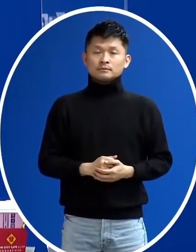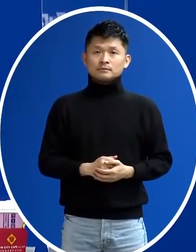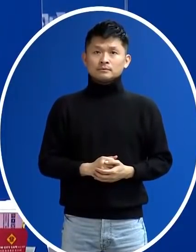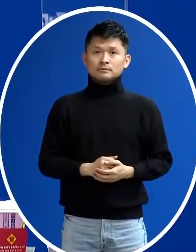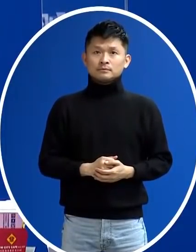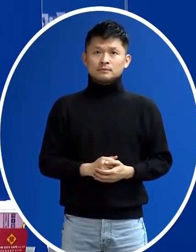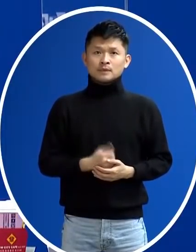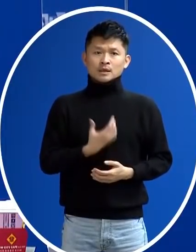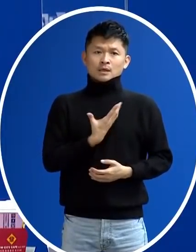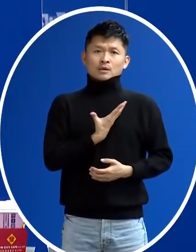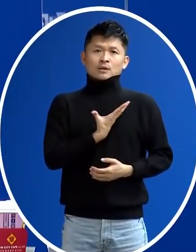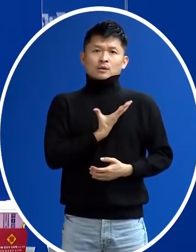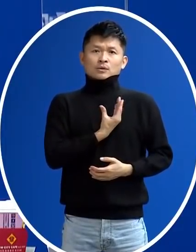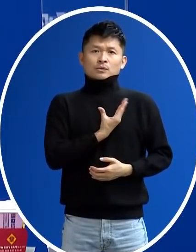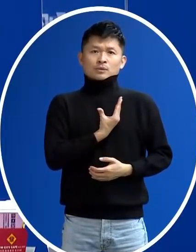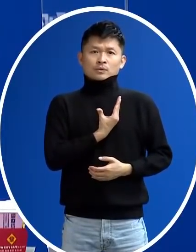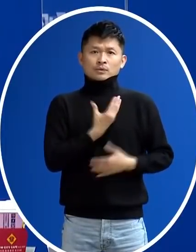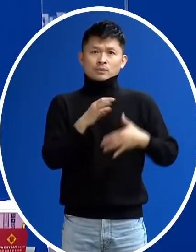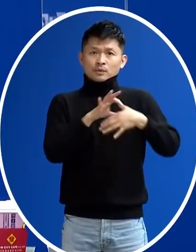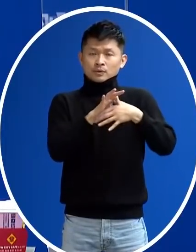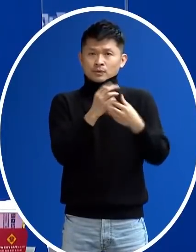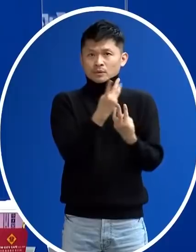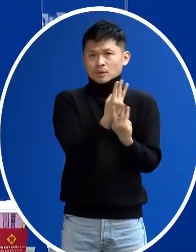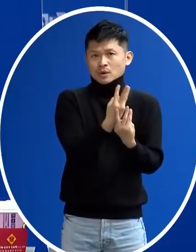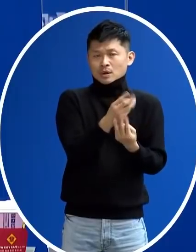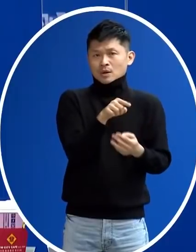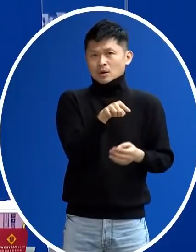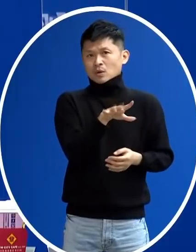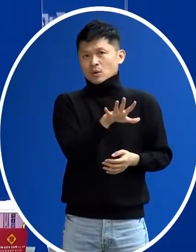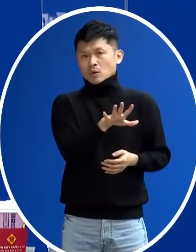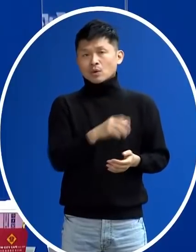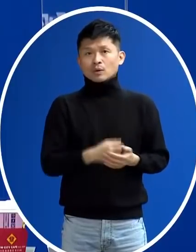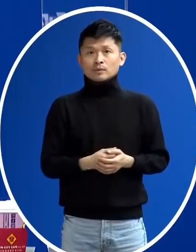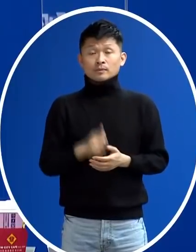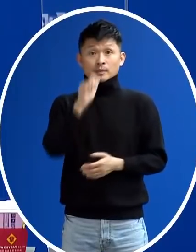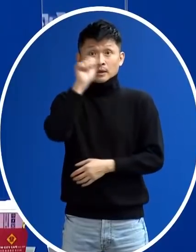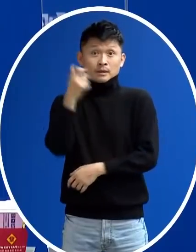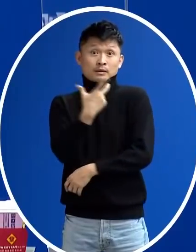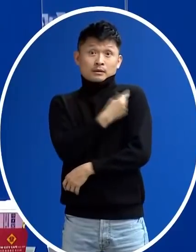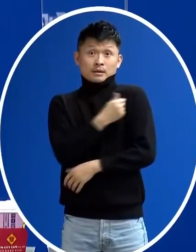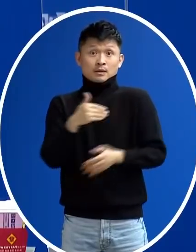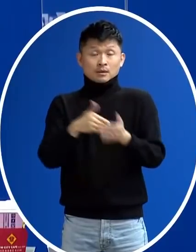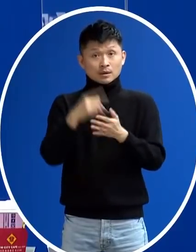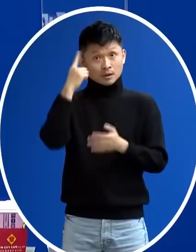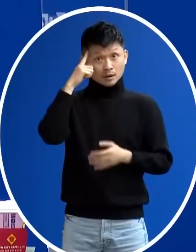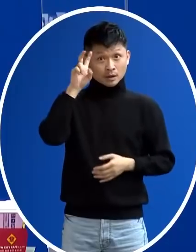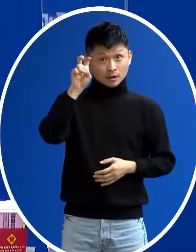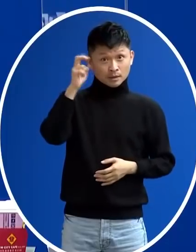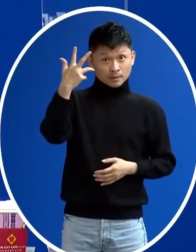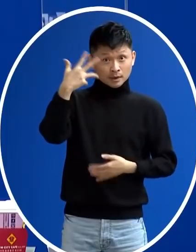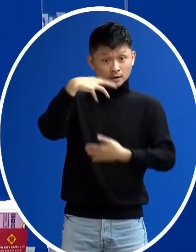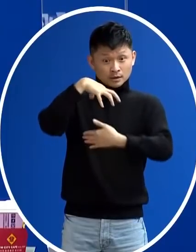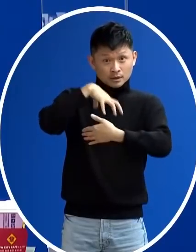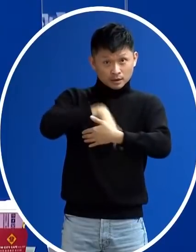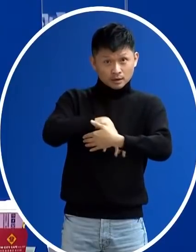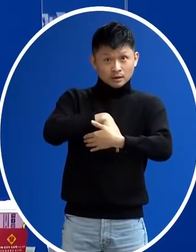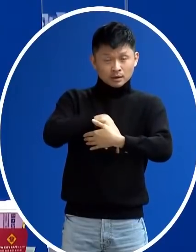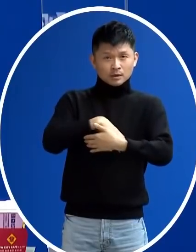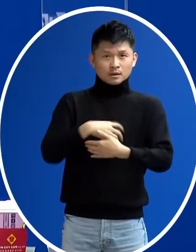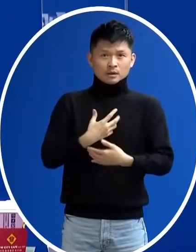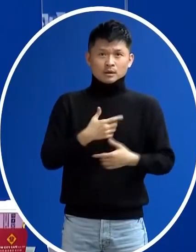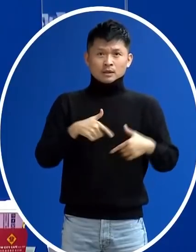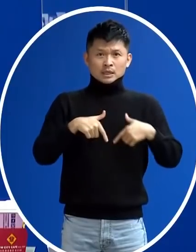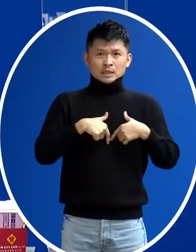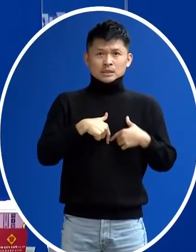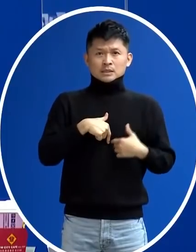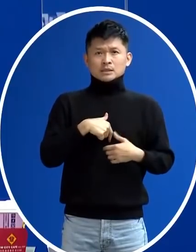因为他有心肌炎的一个。发生哈，那因为在打了 A 类的28天之内，那心肌炎有发生有